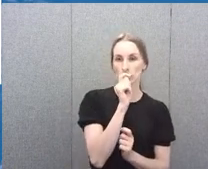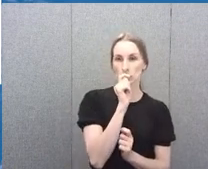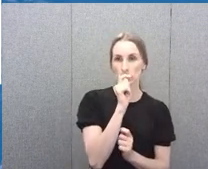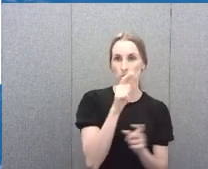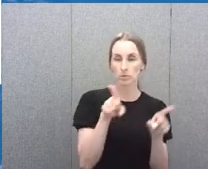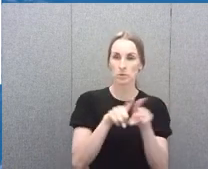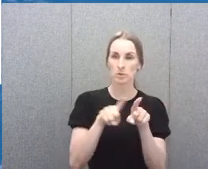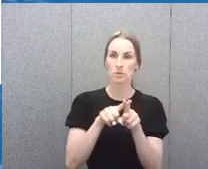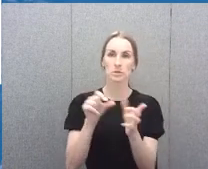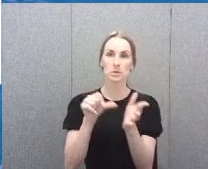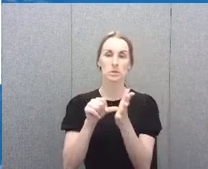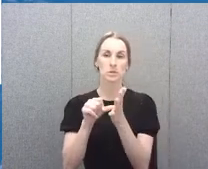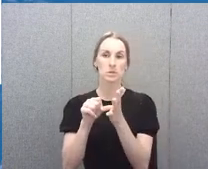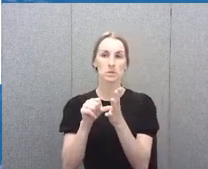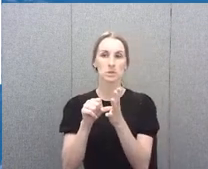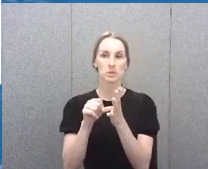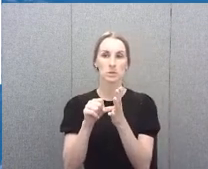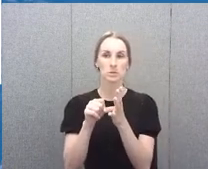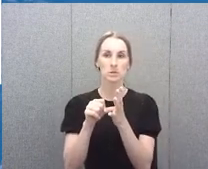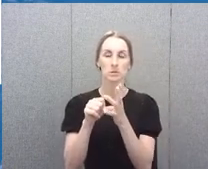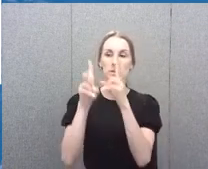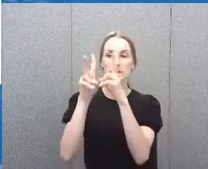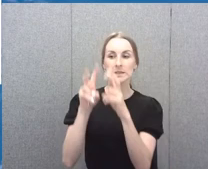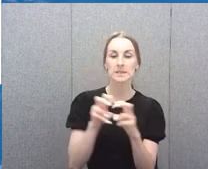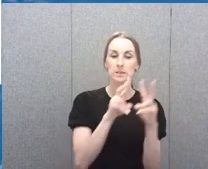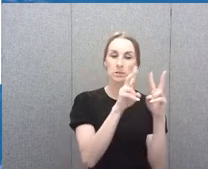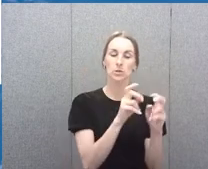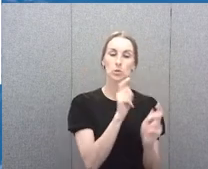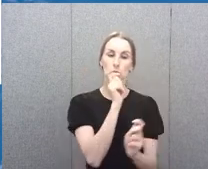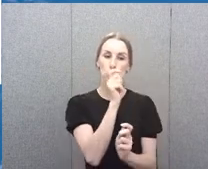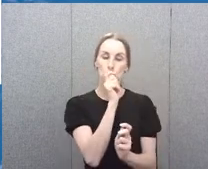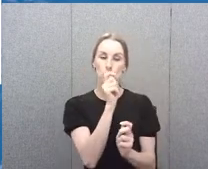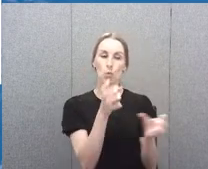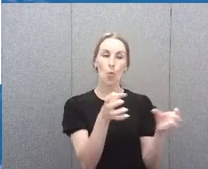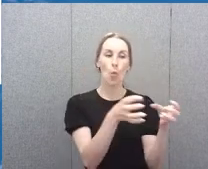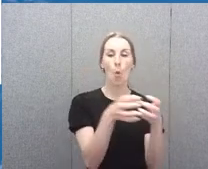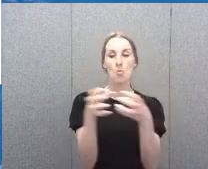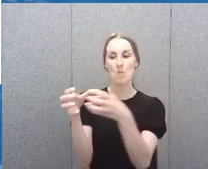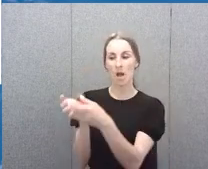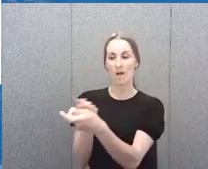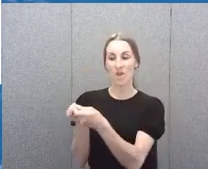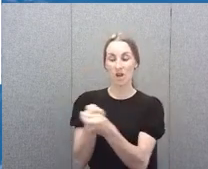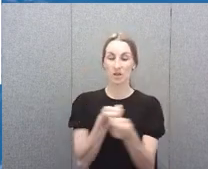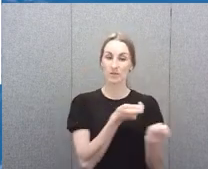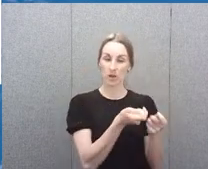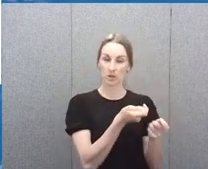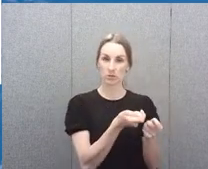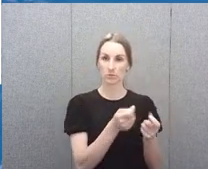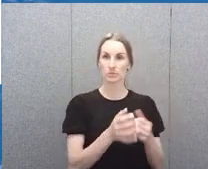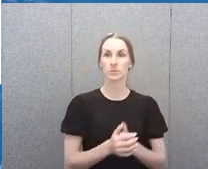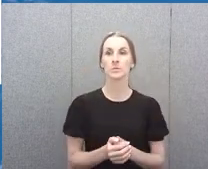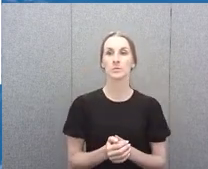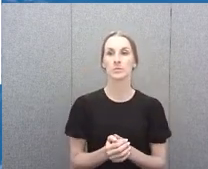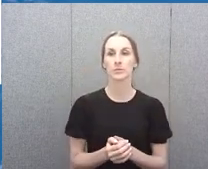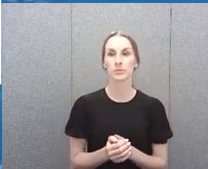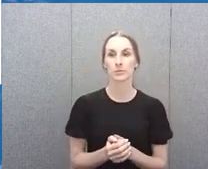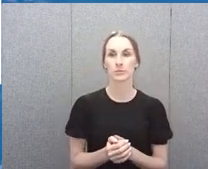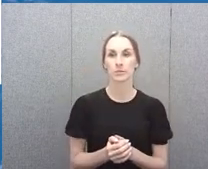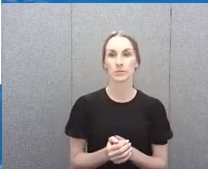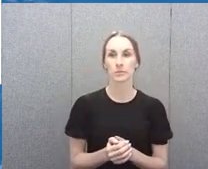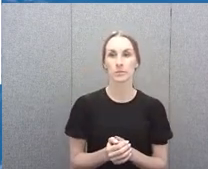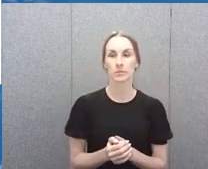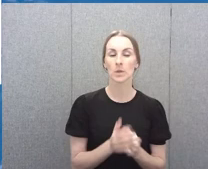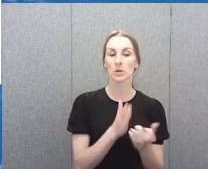команду, исследовательскую журналистскую команду. И мы стали первой группой, которую возглавляет женщина в моей